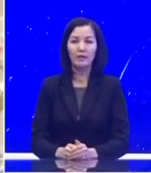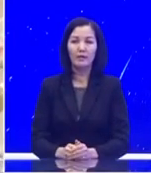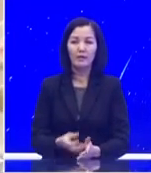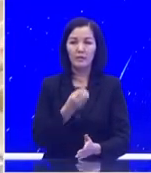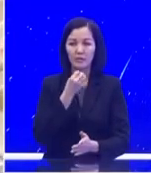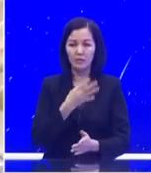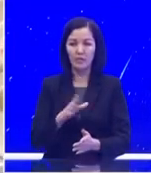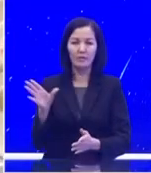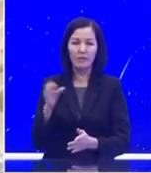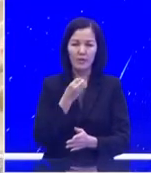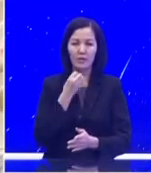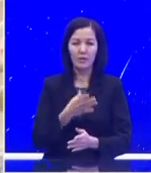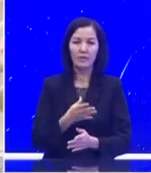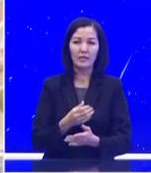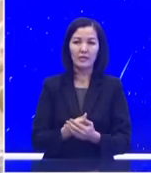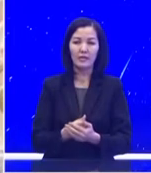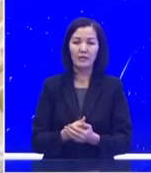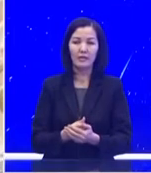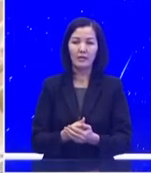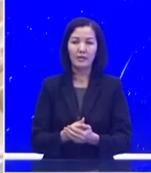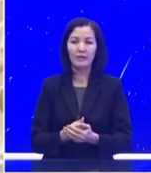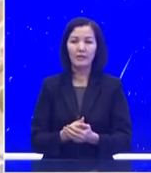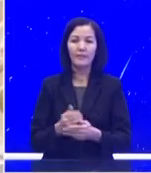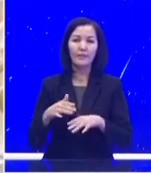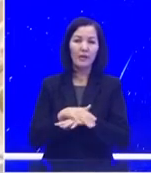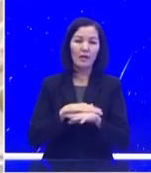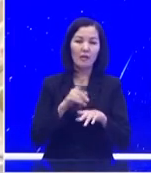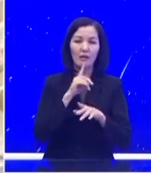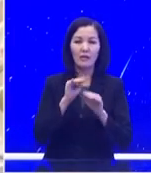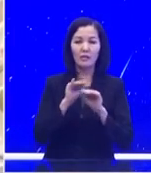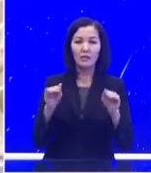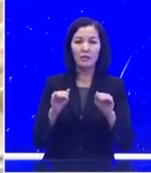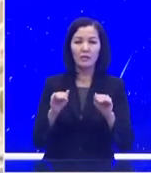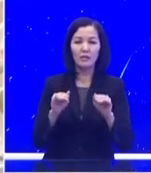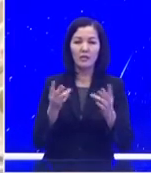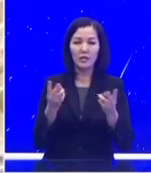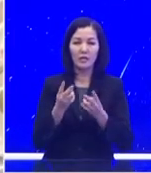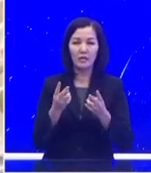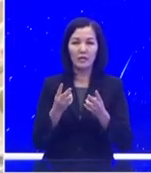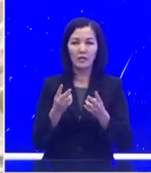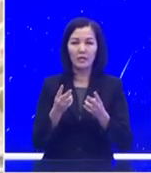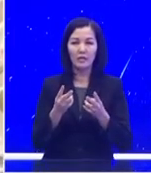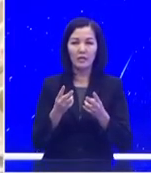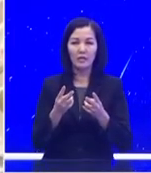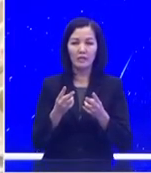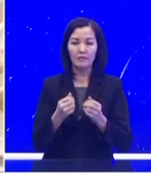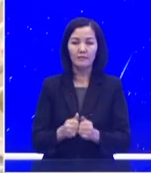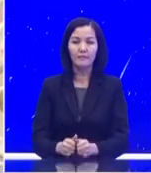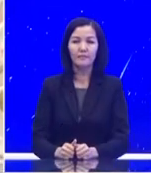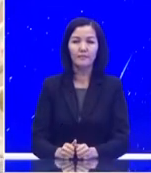Жақсы, жақсы, бәрі жақсы. Халыққа тыныштық берекесін, мейірімділік берсін, ынтымақ